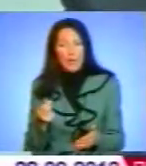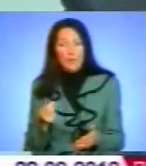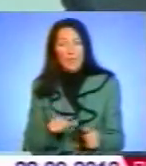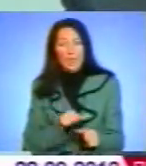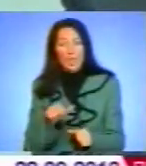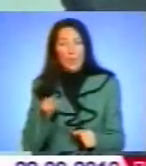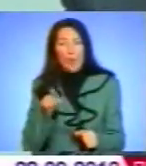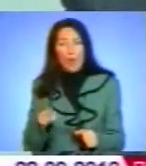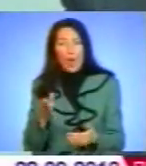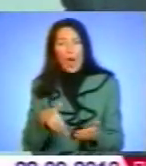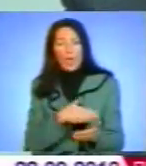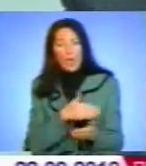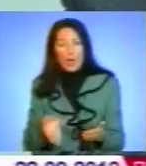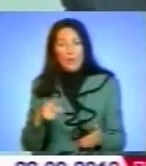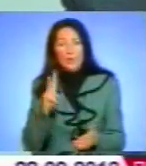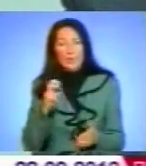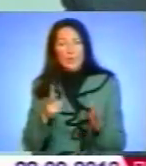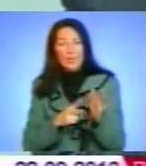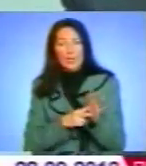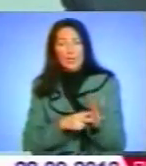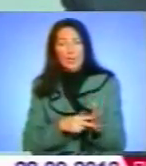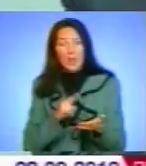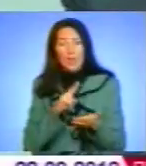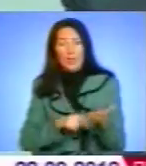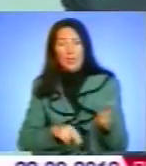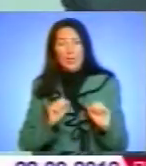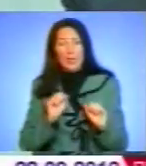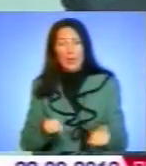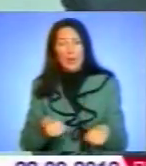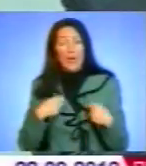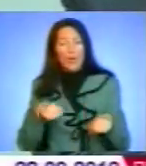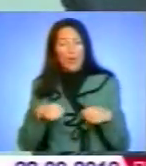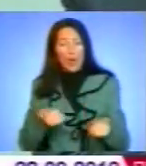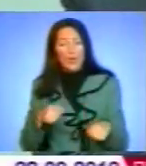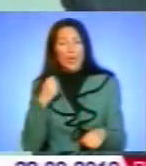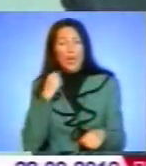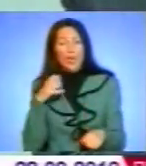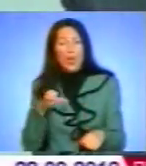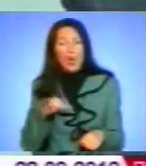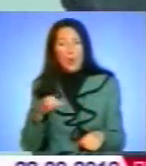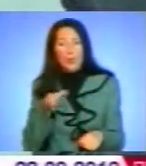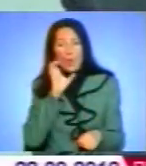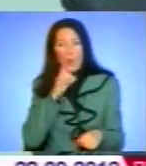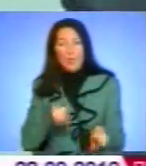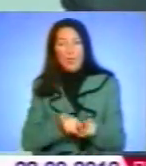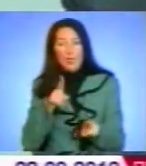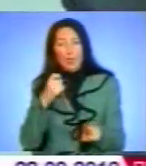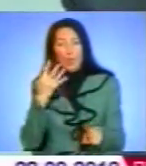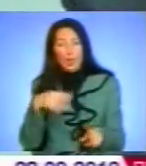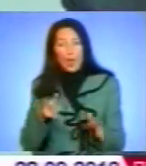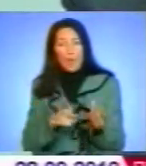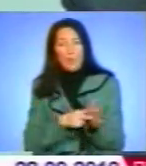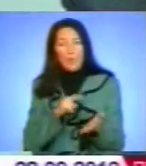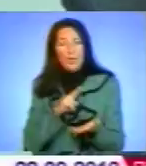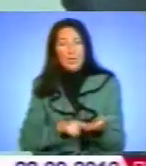Крім того, анульовано 207 ліцензій на право роздрібної торговлі алкогольними напоями та 147 ліцензій